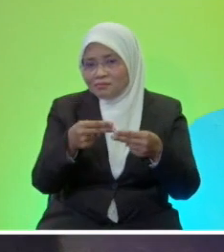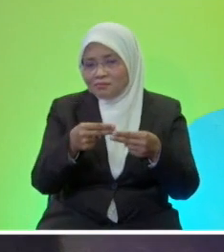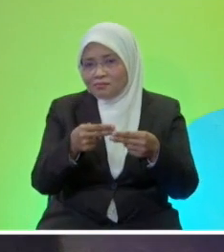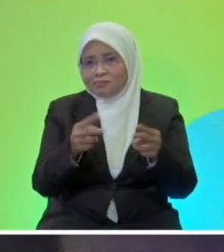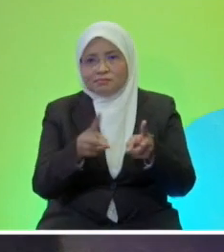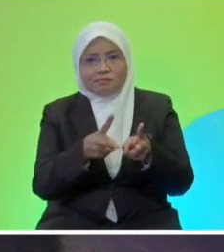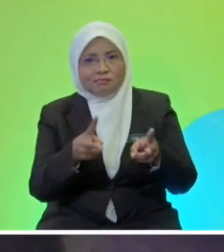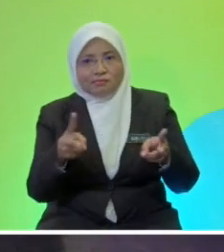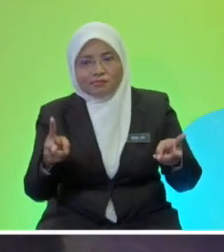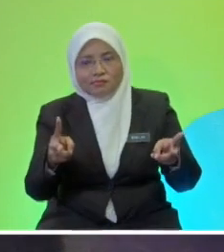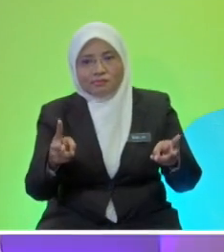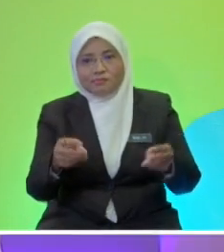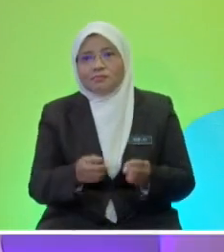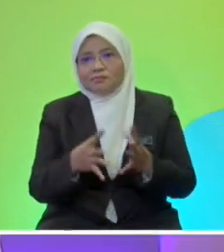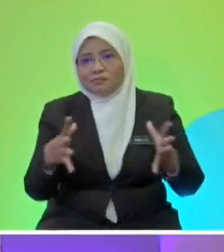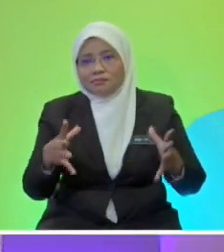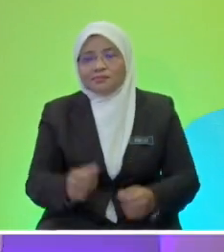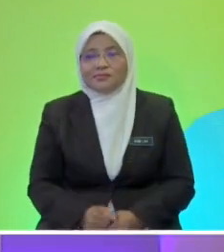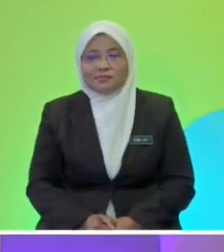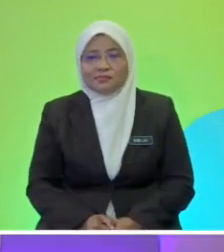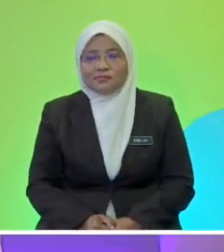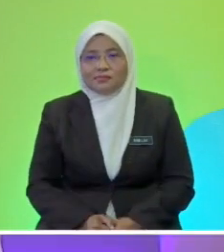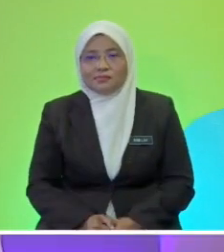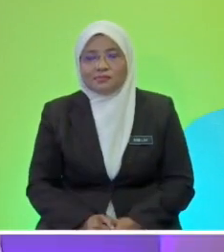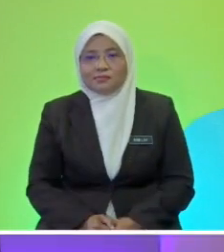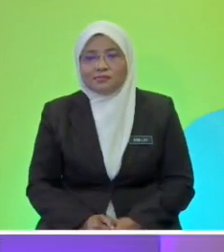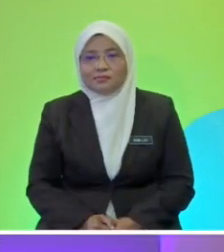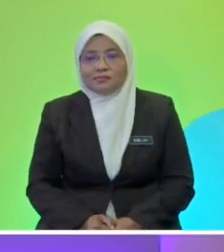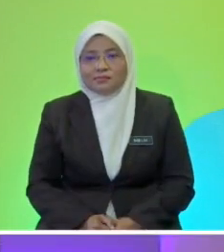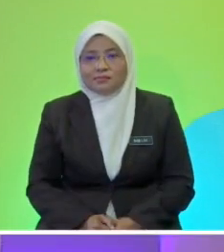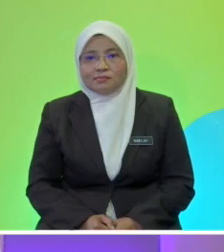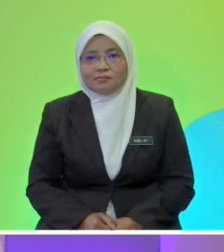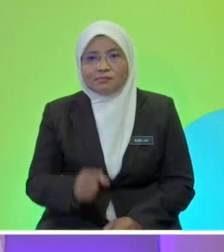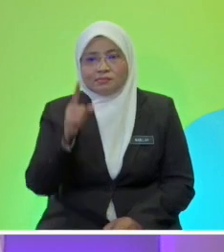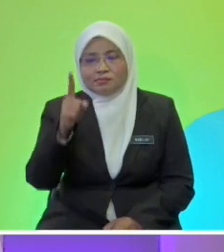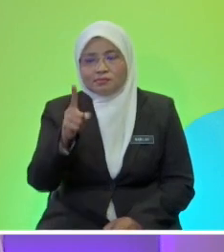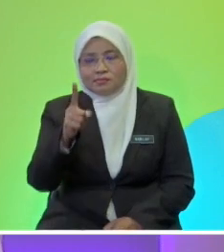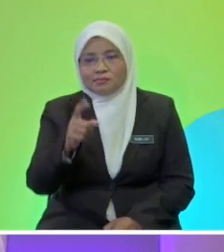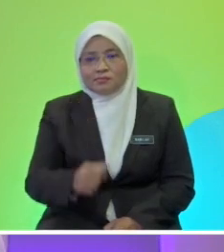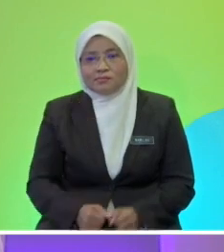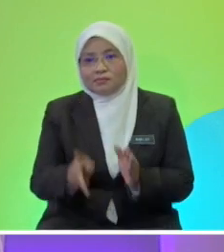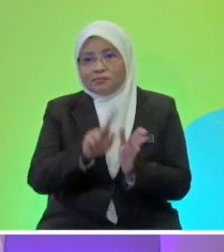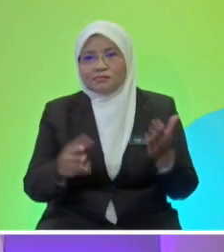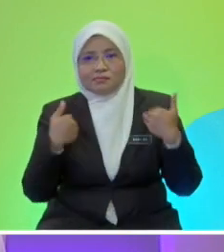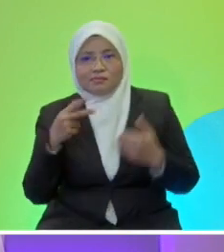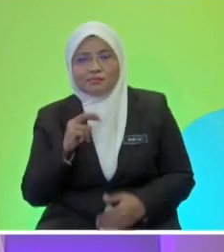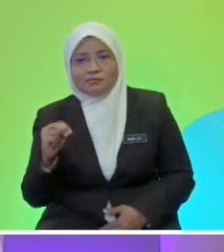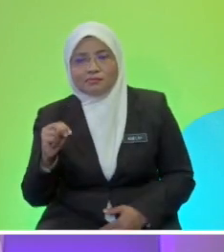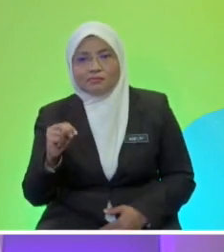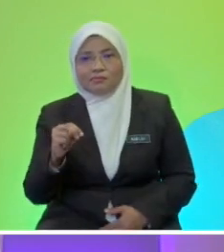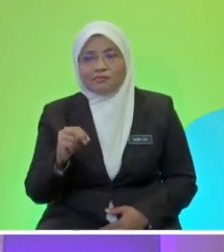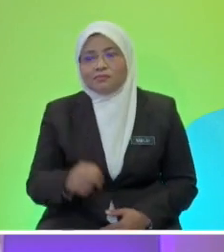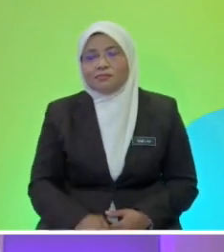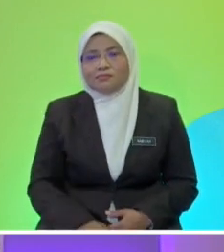sangat berkait yaitu di mana dia melibatkan satu jenis keadaan kita panggil dia mutasi mutasi mutasi